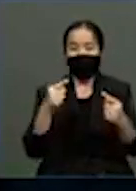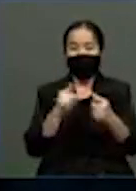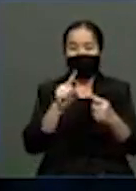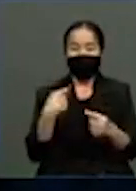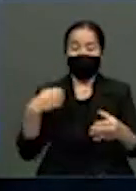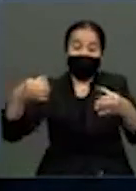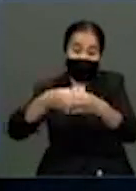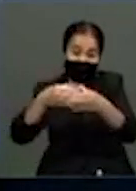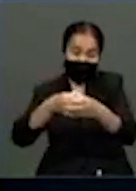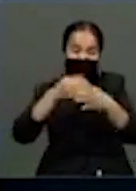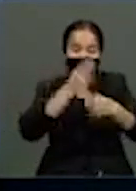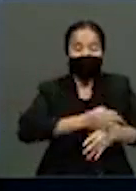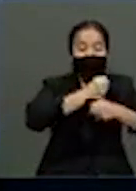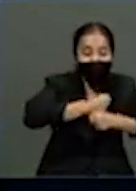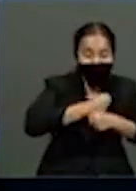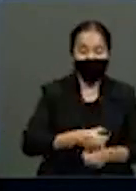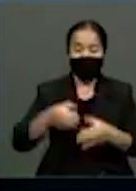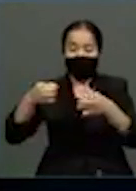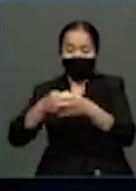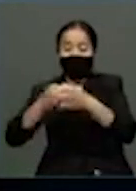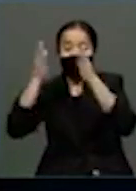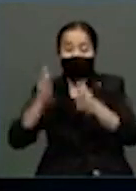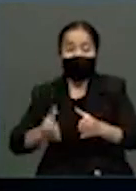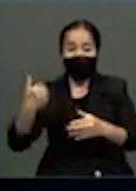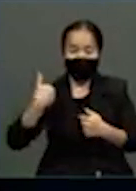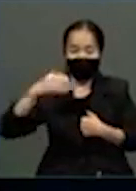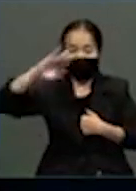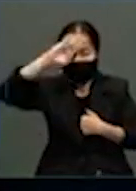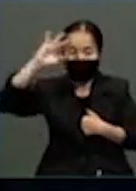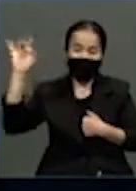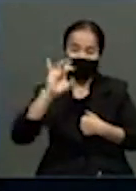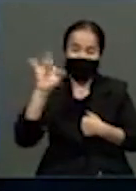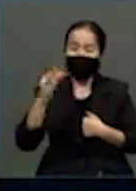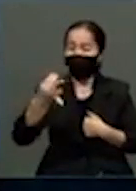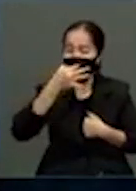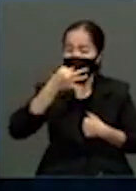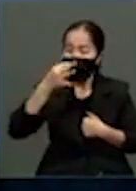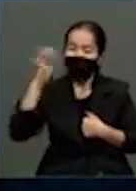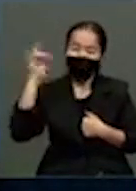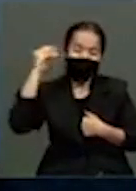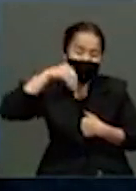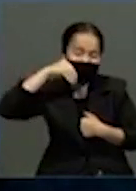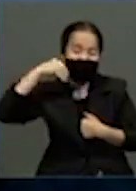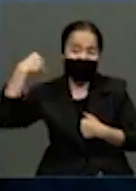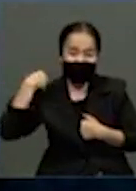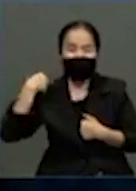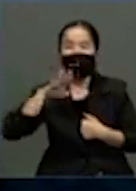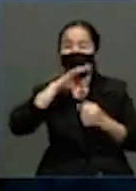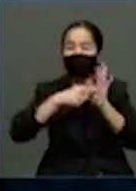ผู้ที่เป็นผู้สูงอายุและ7กลุ่มโรคเรื้อรังได้ก่อนแน่นอนนะครับอันนี้หลายคนหลายท่านไ